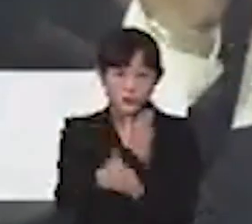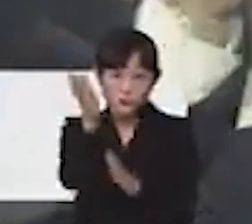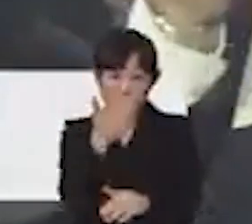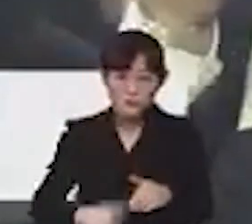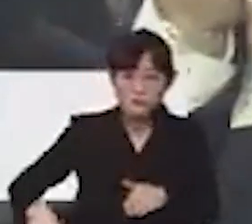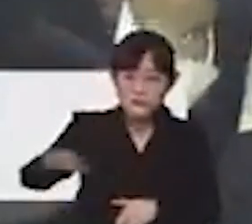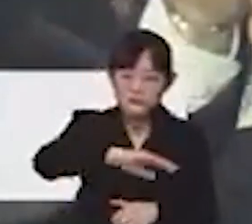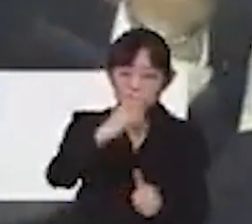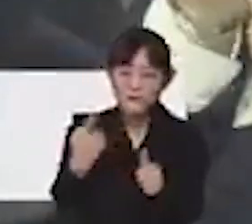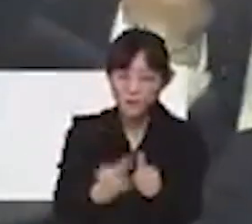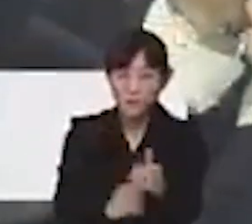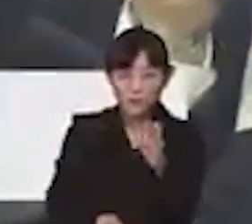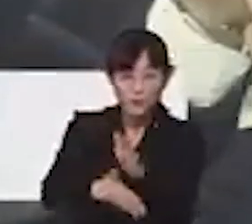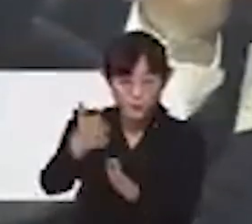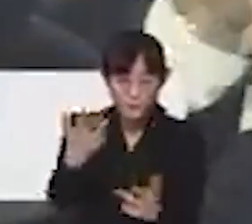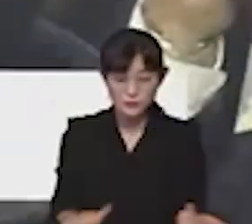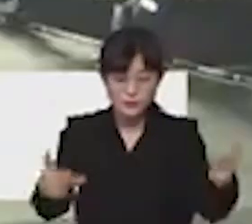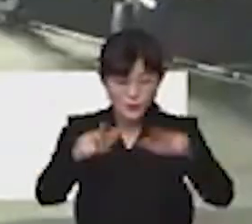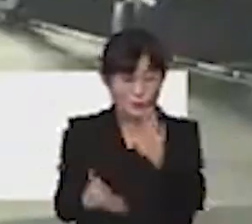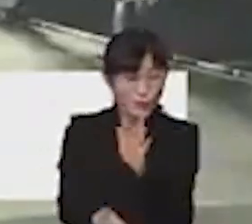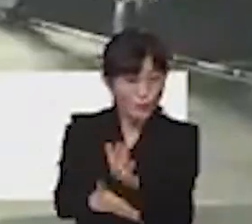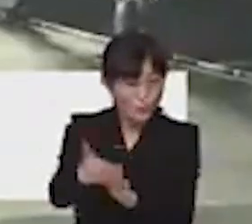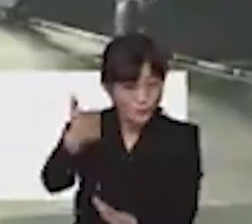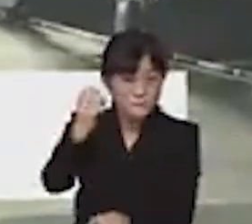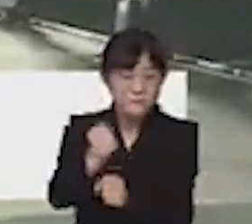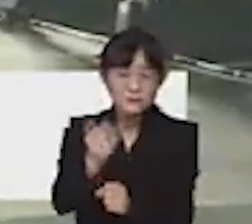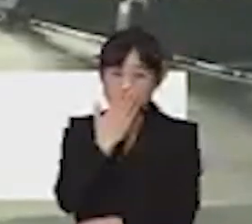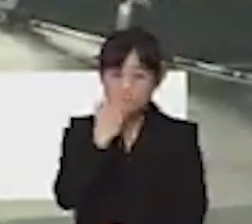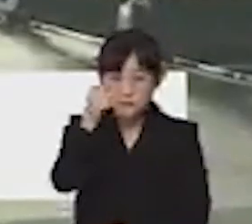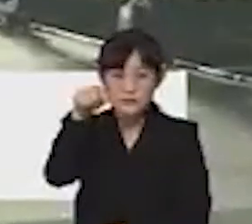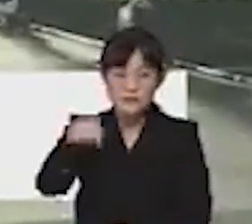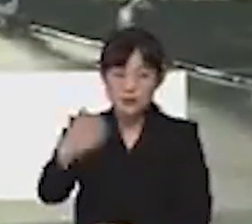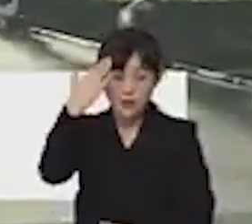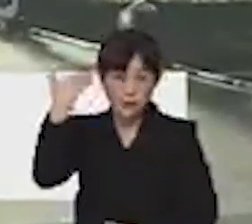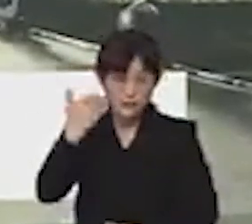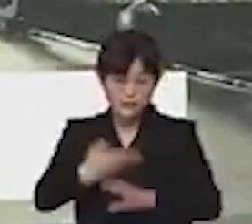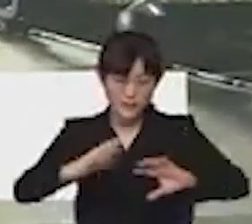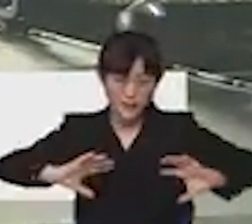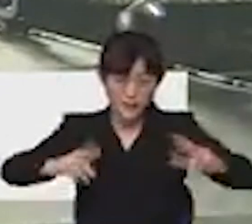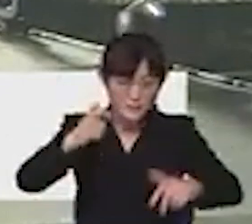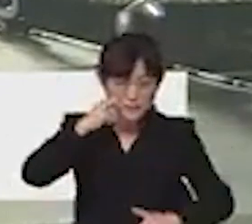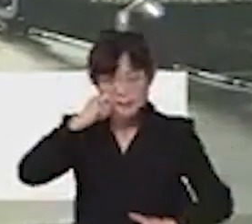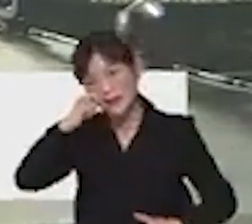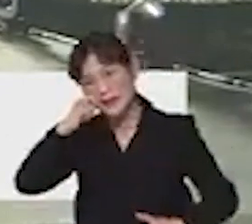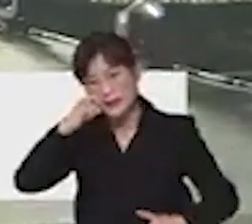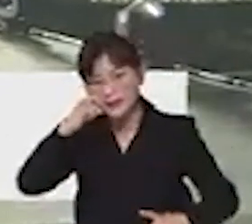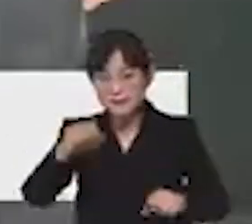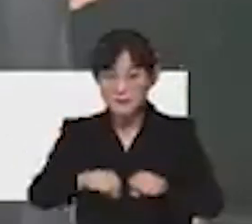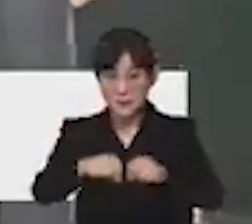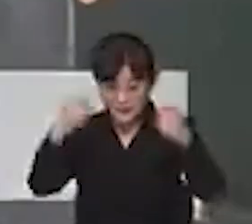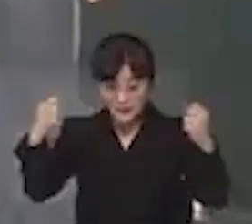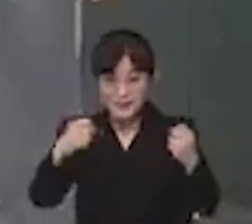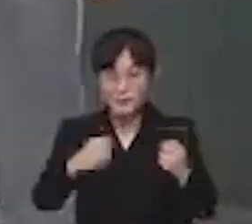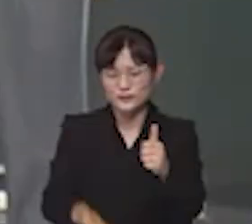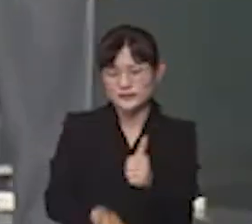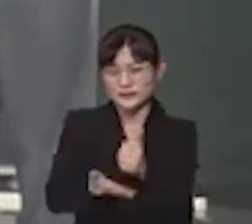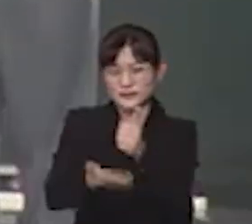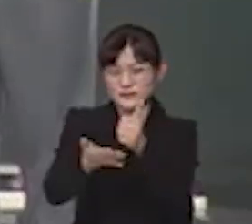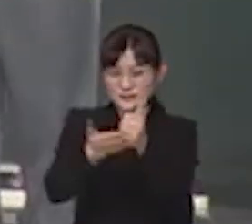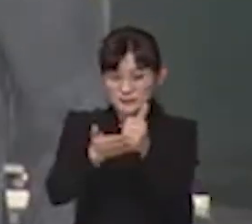전체를 생태도시, 정원도시로 만든 순천이 국내와 세계에서 인기 있는 관광지로 떠올랐다고